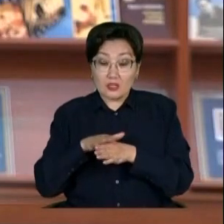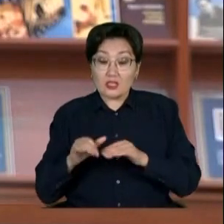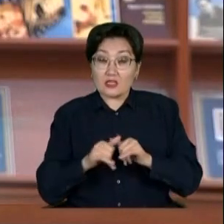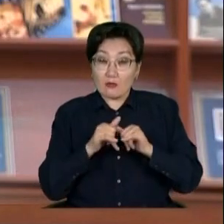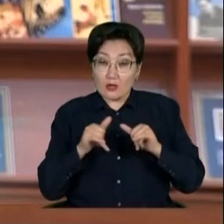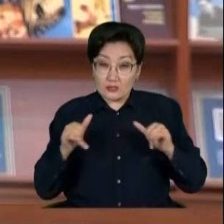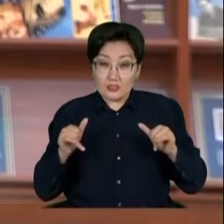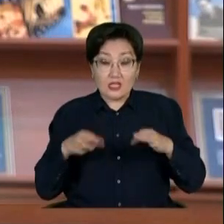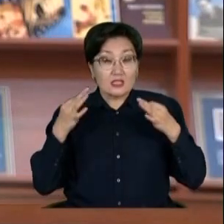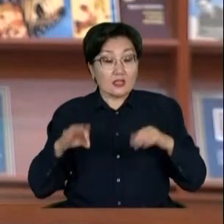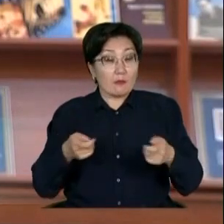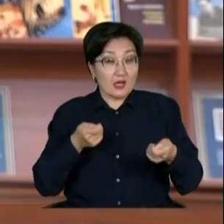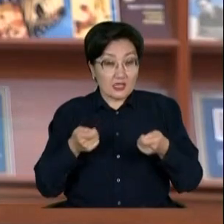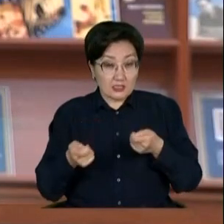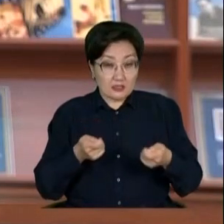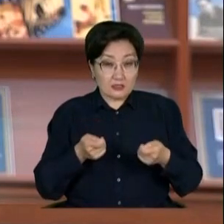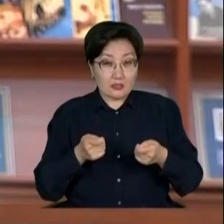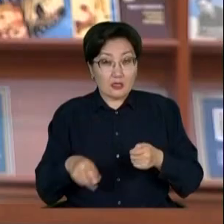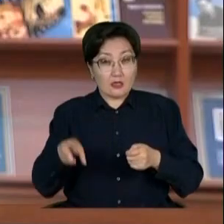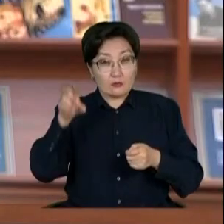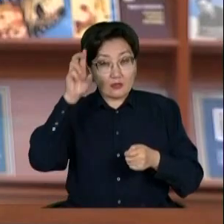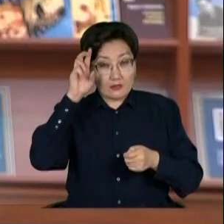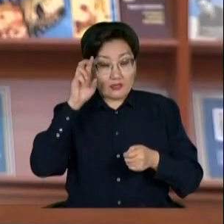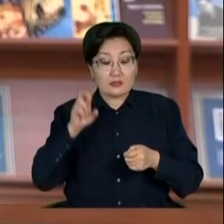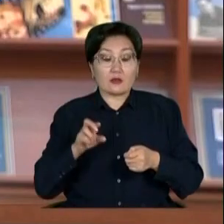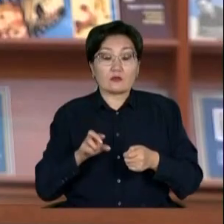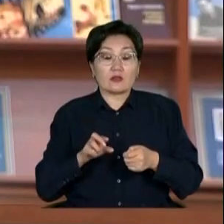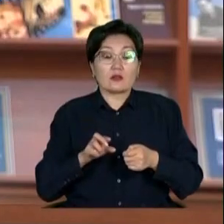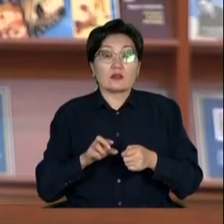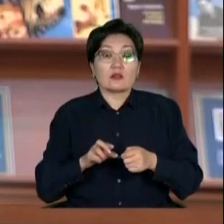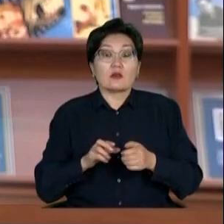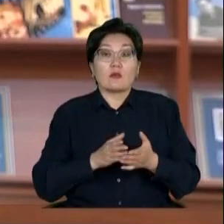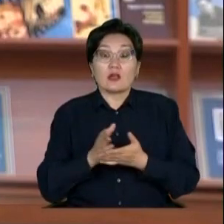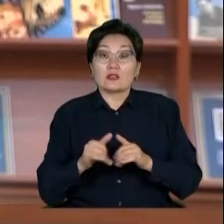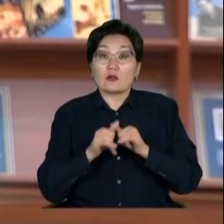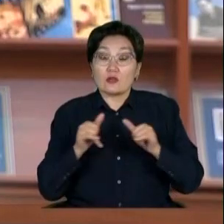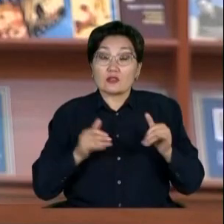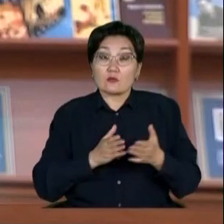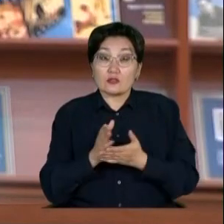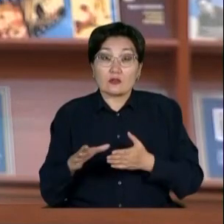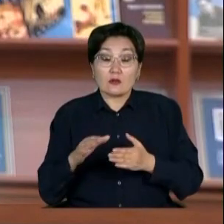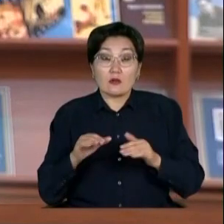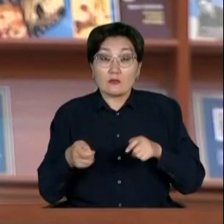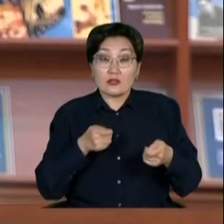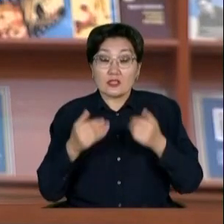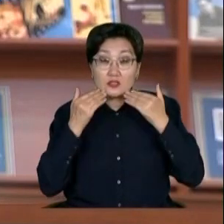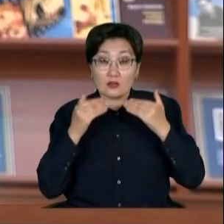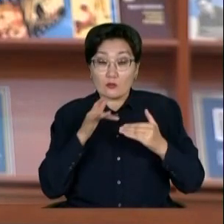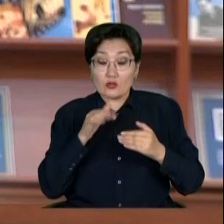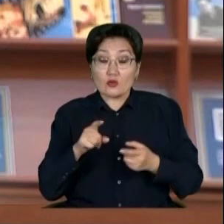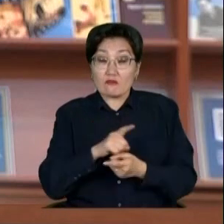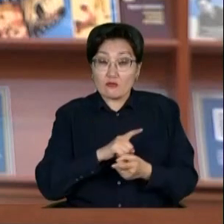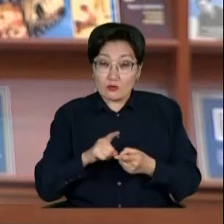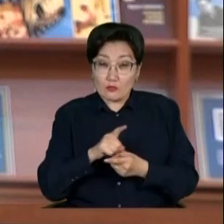дамыған, демократиялық мемлекет ретінде қалыптастыруға бағытталып отыр. Президентіміздің барлық соңғы уақыттағы